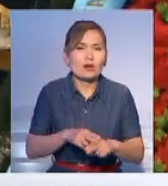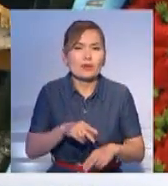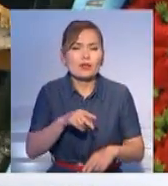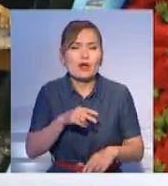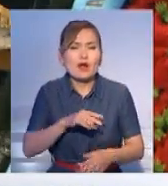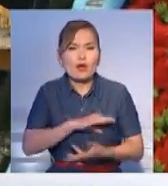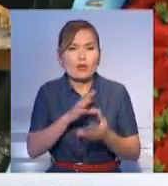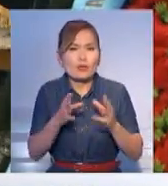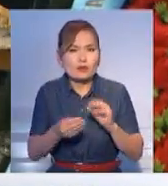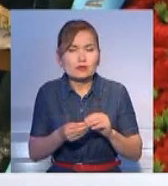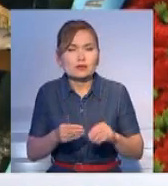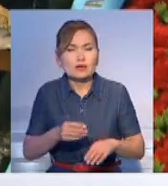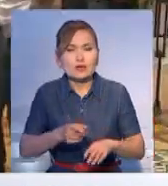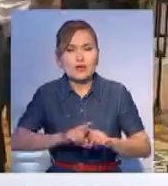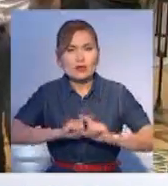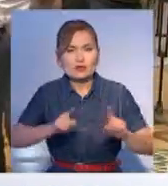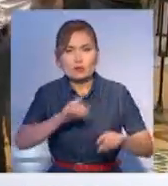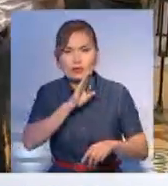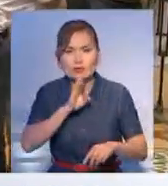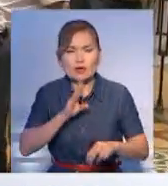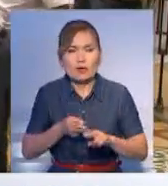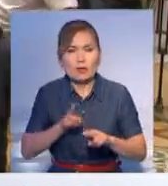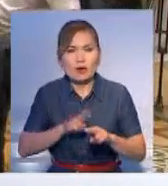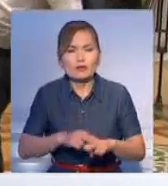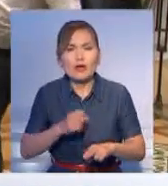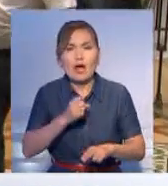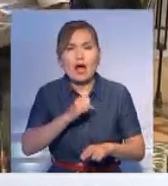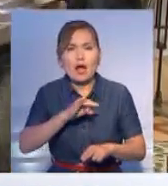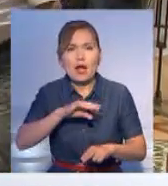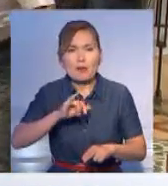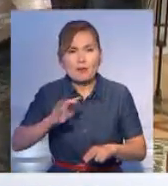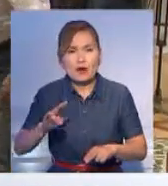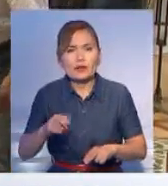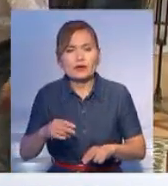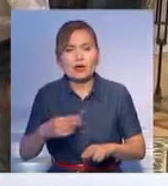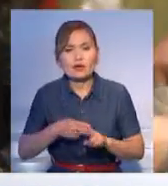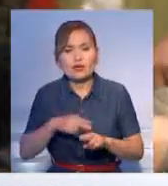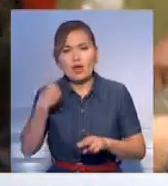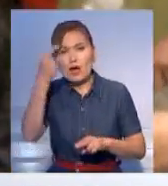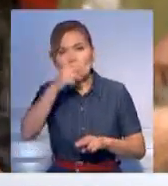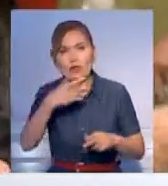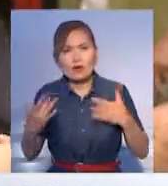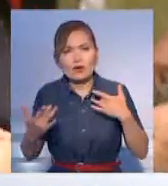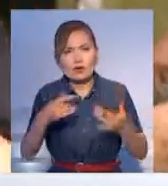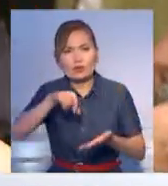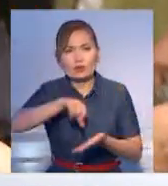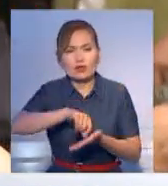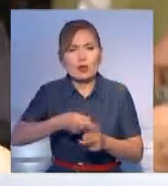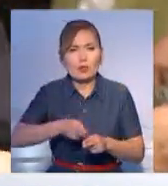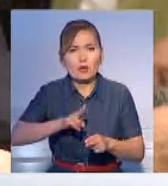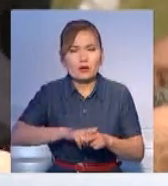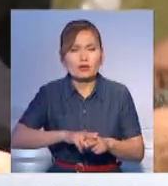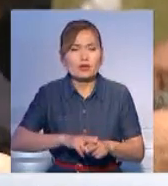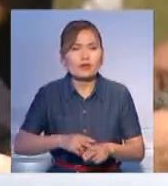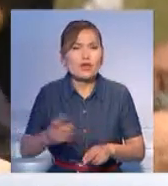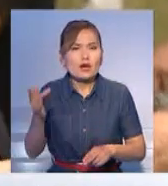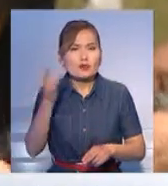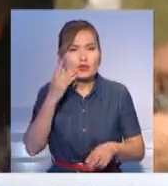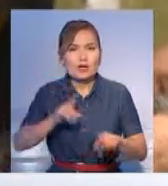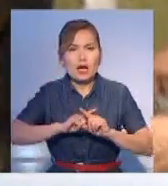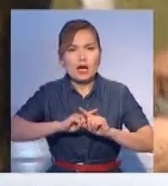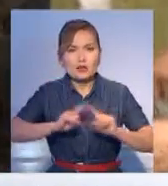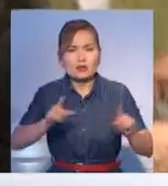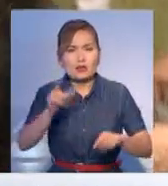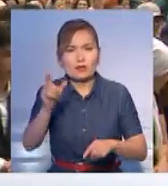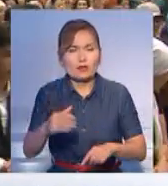ретінде көрерменнің есінде қалды. Айман Шолпанда Айман образында оның ұтымды кейіпкерлердің бірі. Ол образ жасауда ешкімге ұқсамайтын,